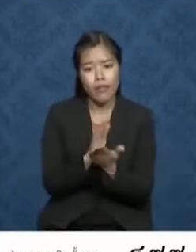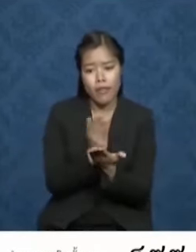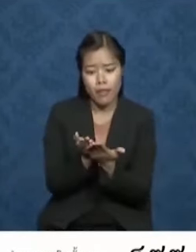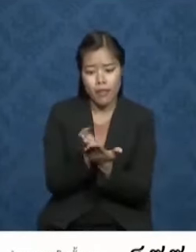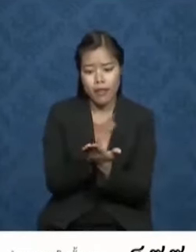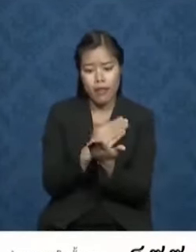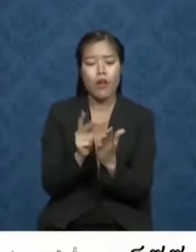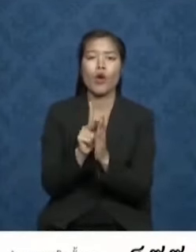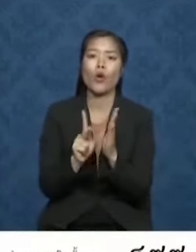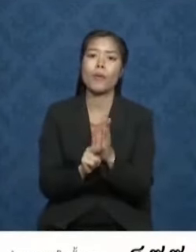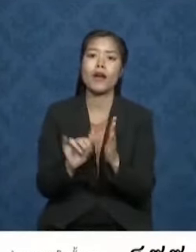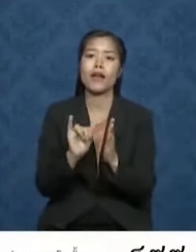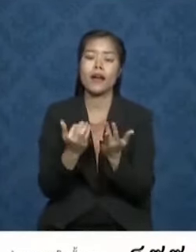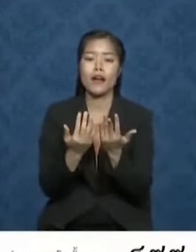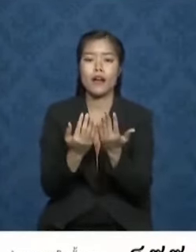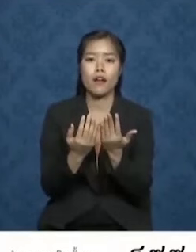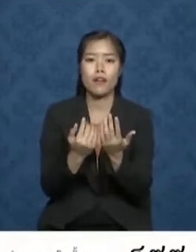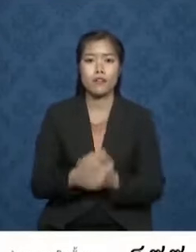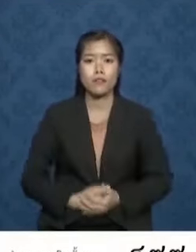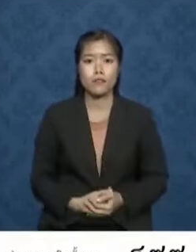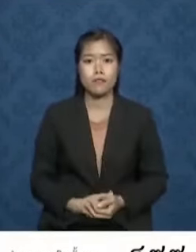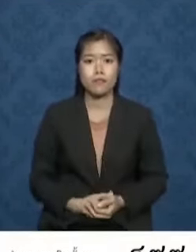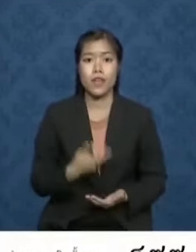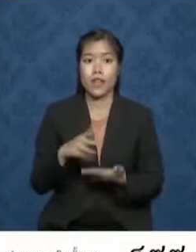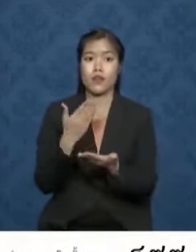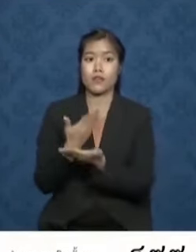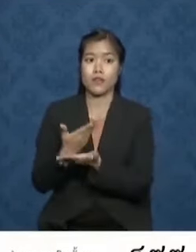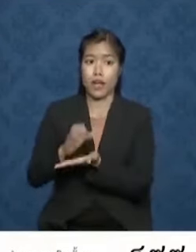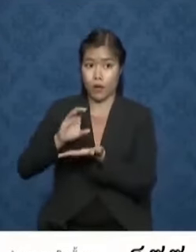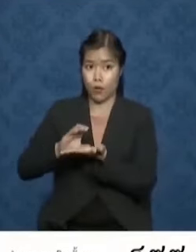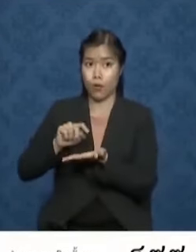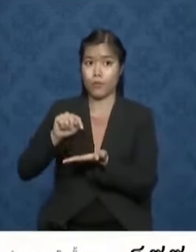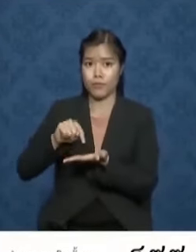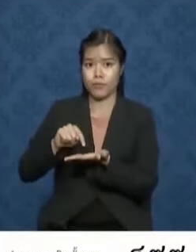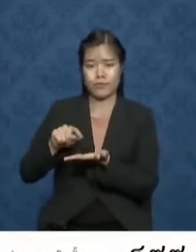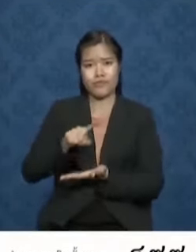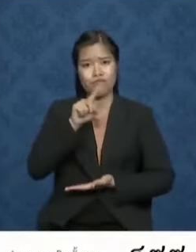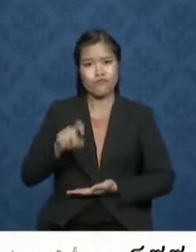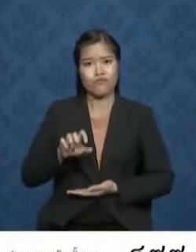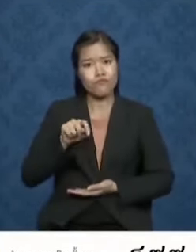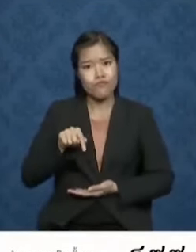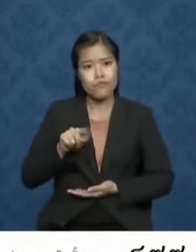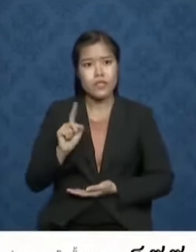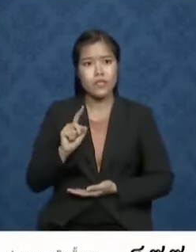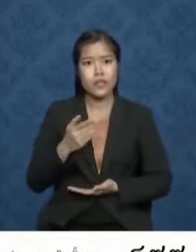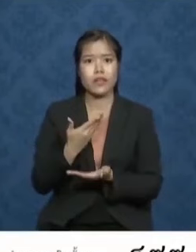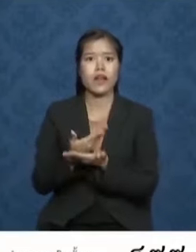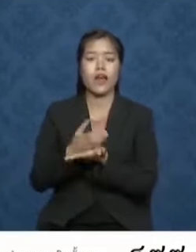ข้อกฎหมายยังไม่มาก็รอไปเรื่อยๆนะครับส่วนงบอีกตัวนึงที่ผมติดใจครับท่านประธานคืองบ